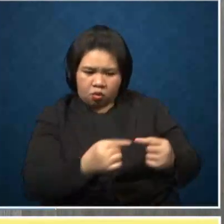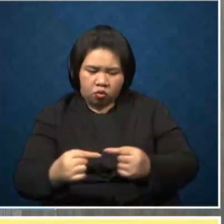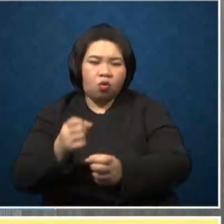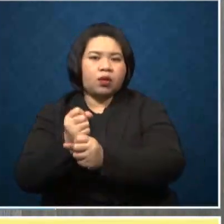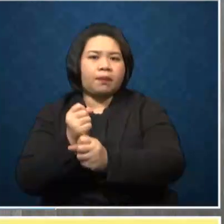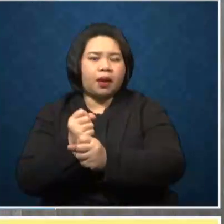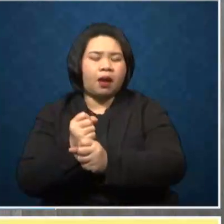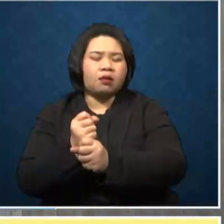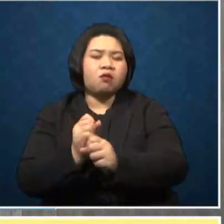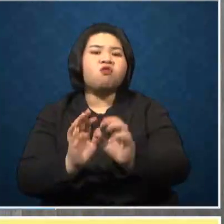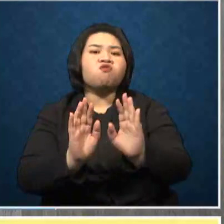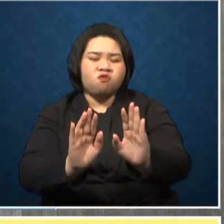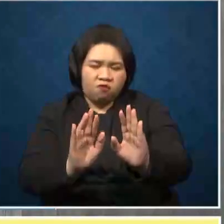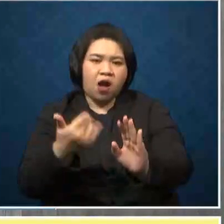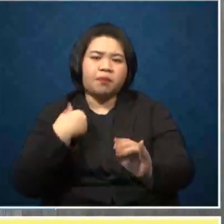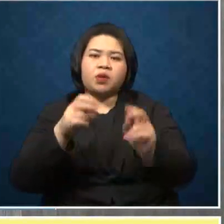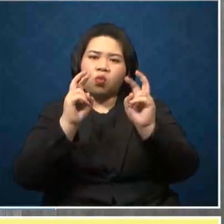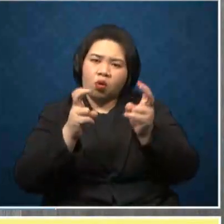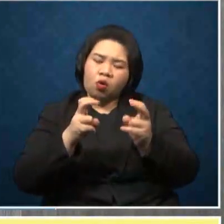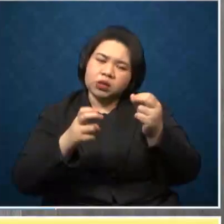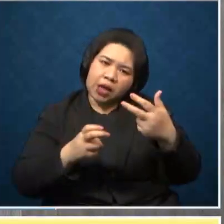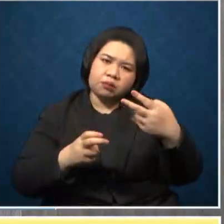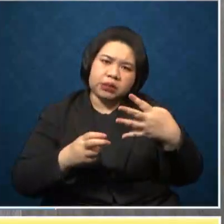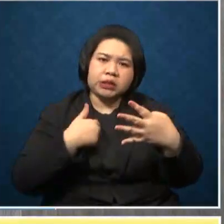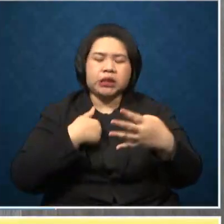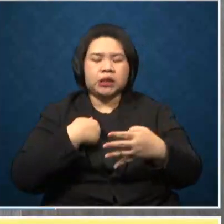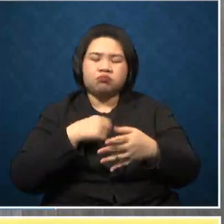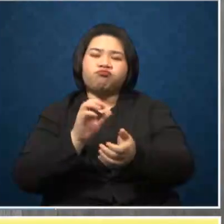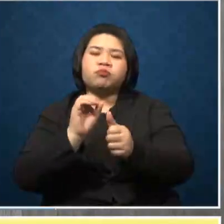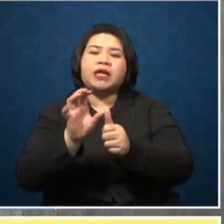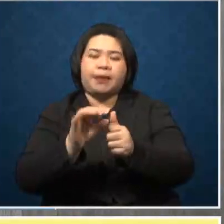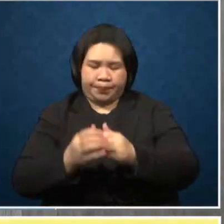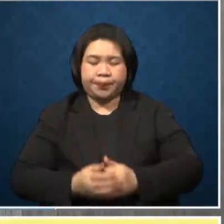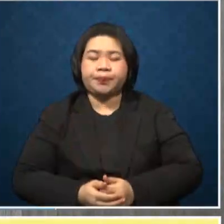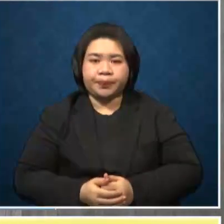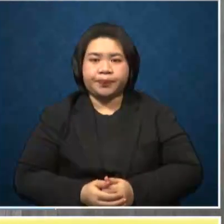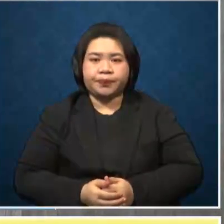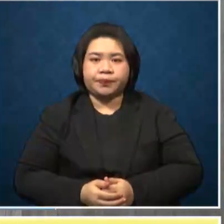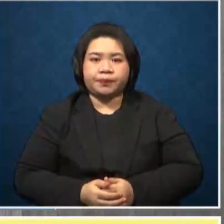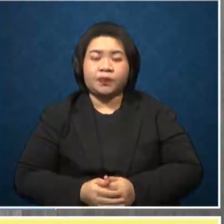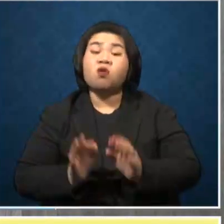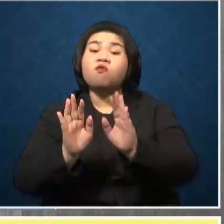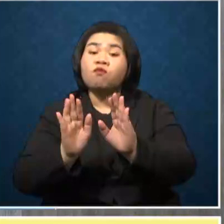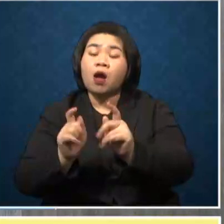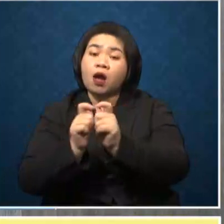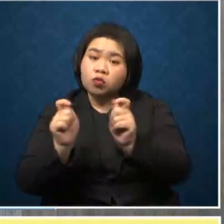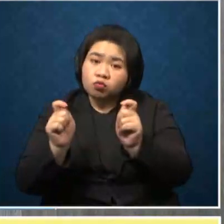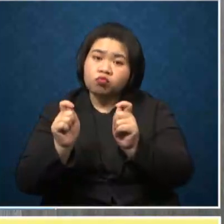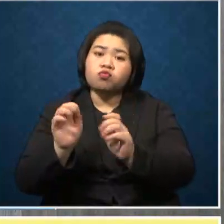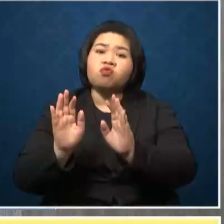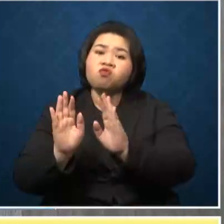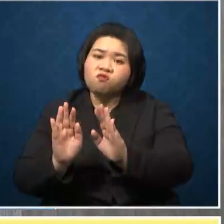ฝาก3-4ข้อนี้ไว้เป็นข้อสังเกตนะครับท่านท่านอธิการซึ่ง